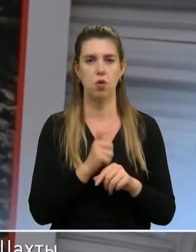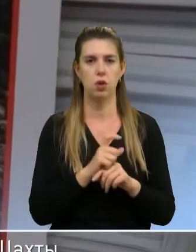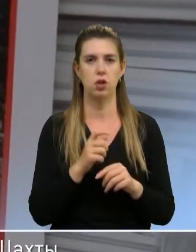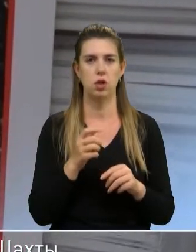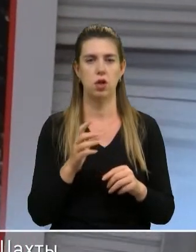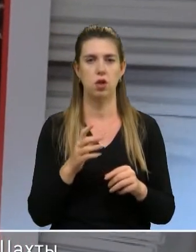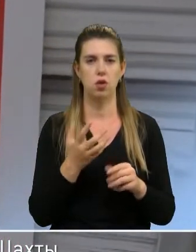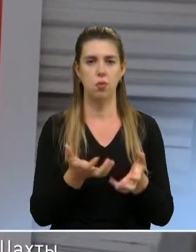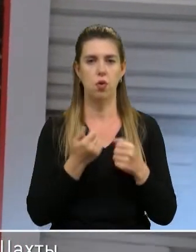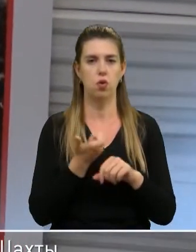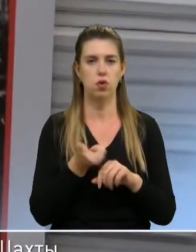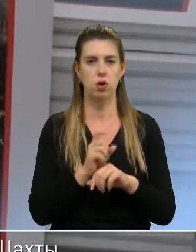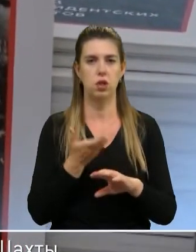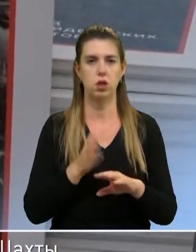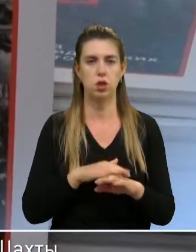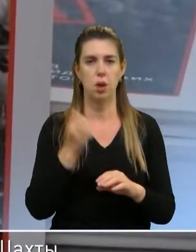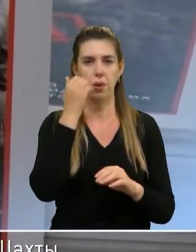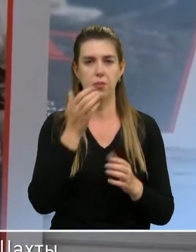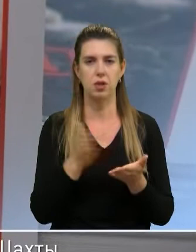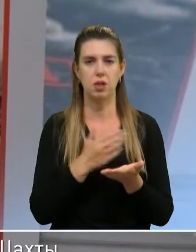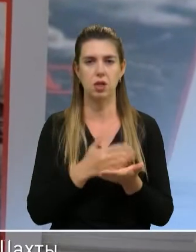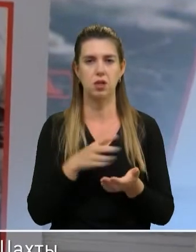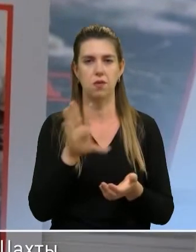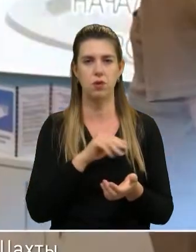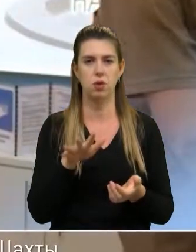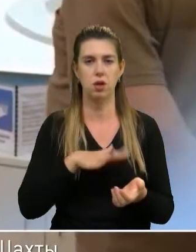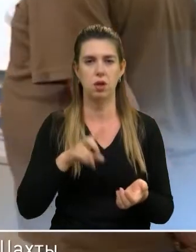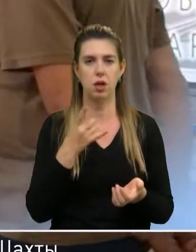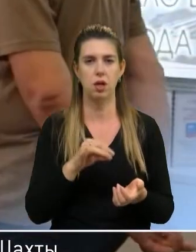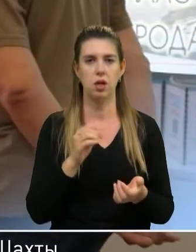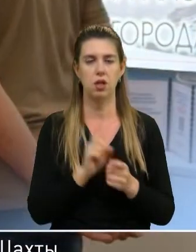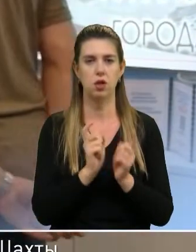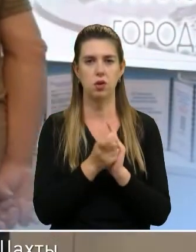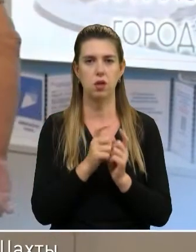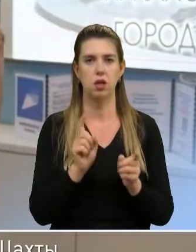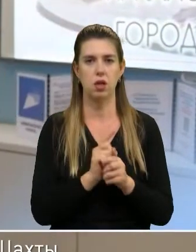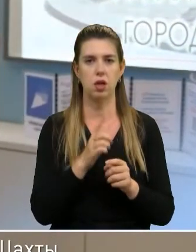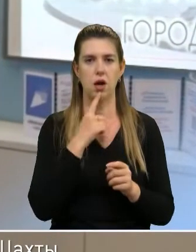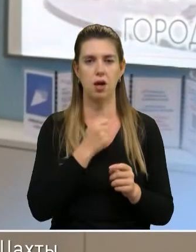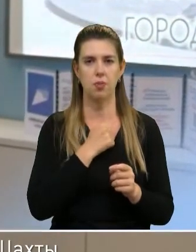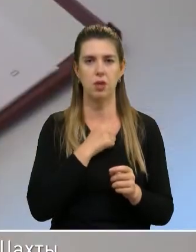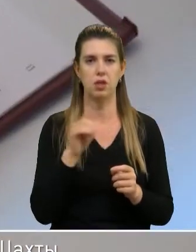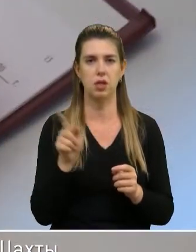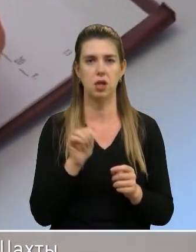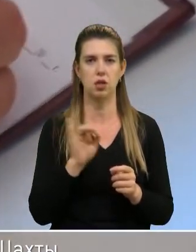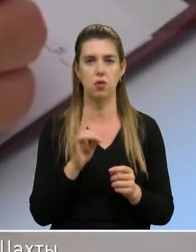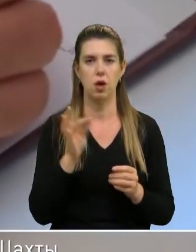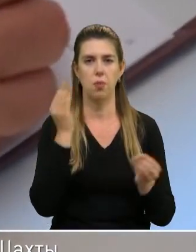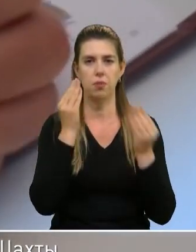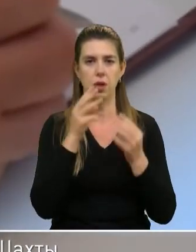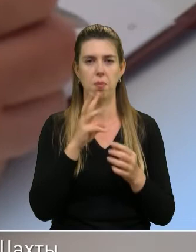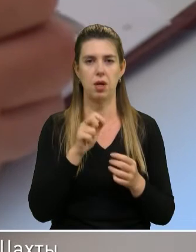доставалась дорогой ценой. Памятной страницей в истории Донского края является сражение советской армии за Ростов. По мнению